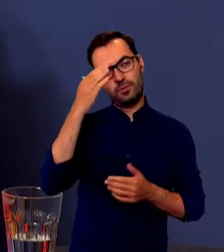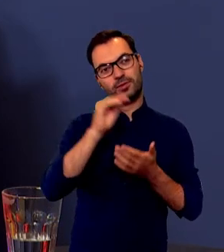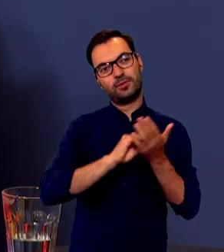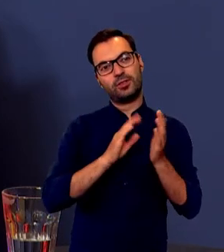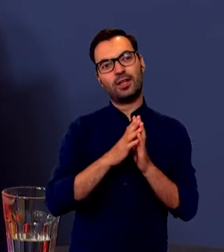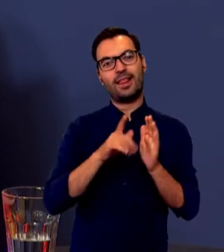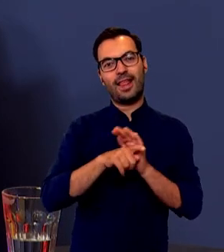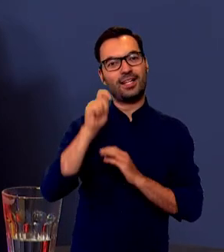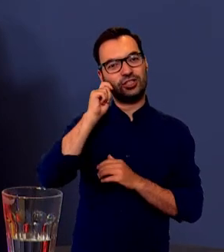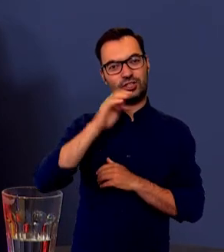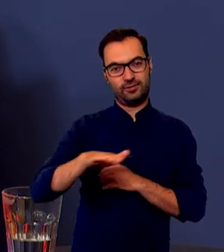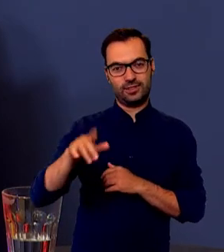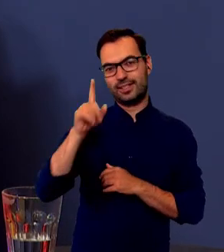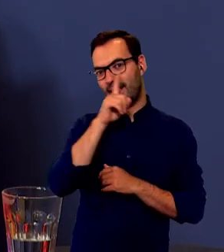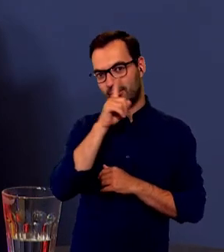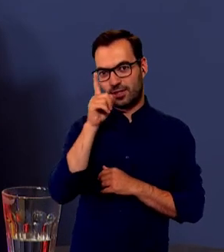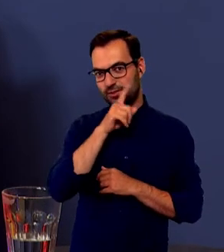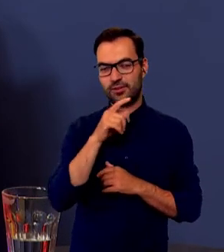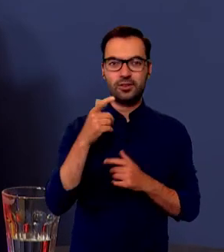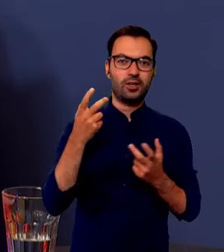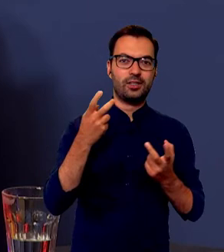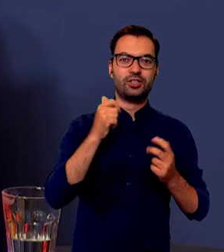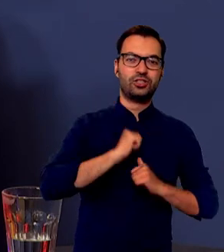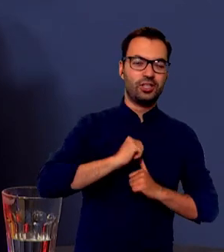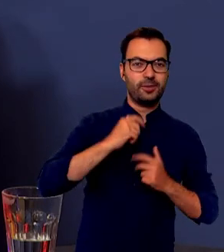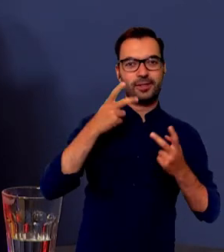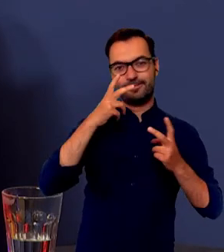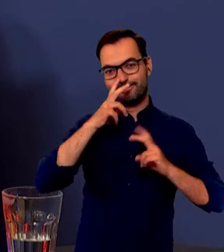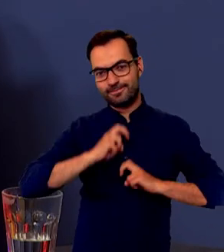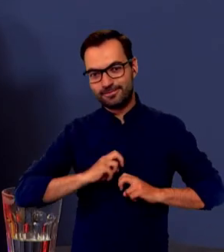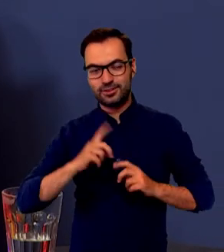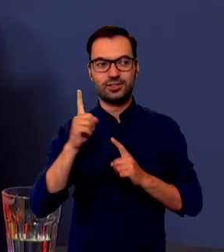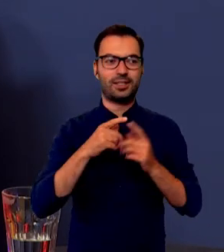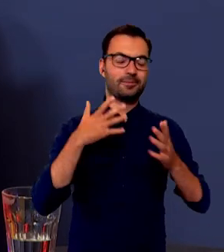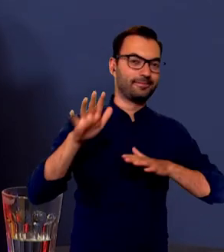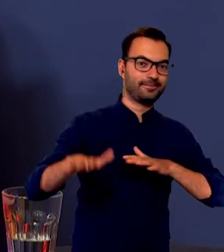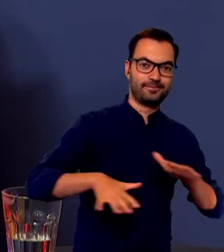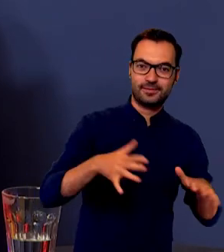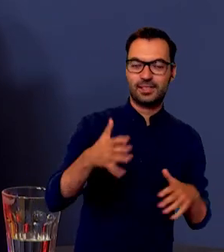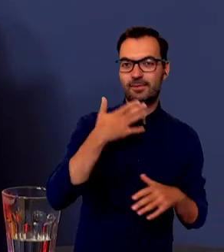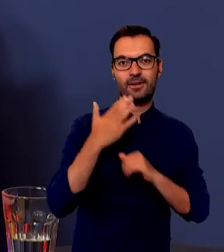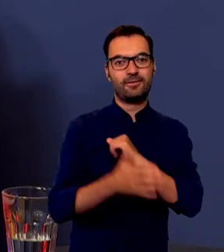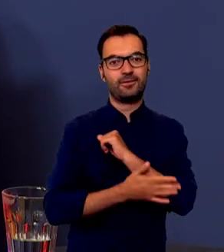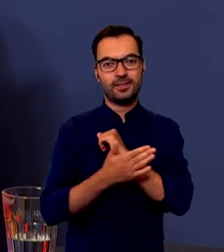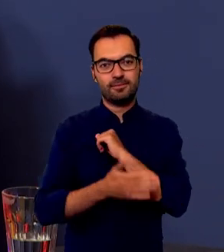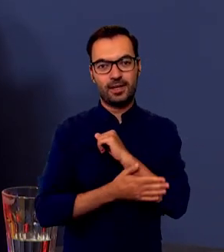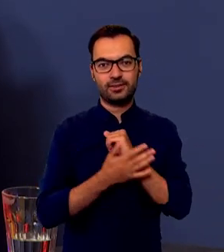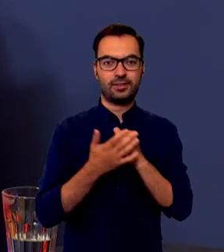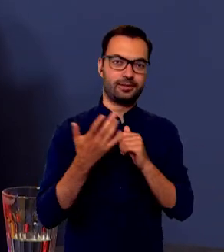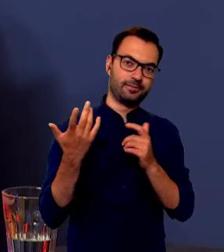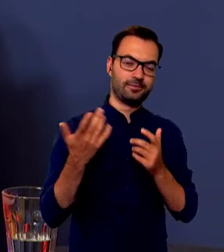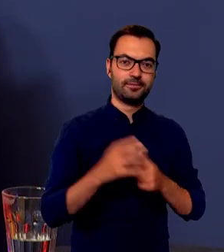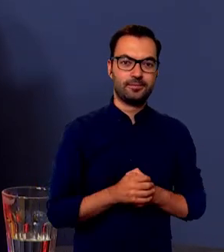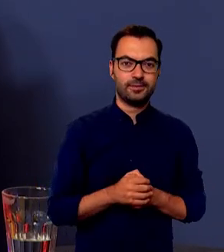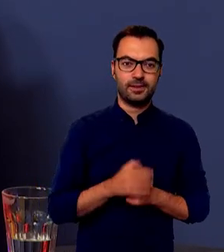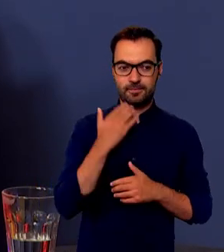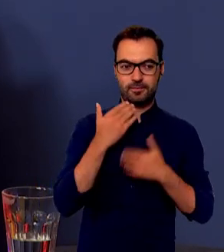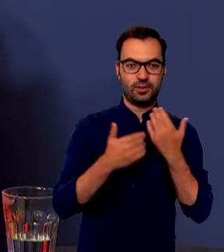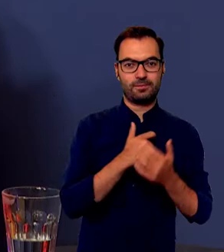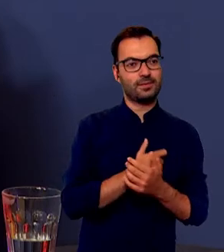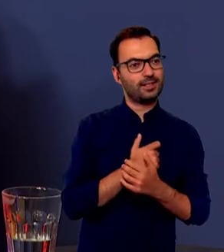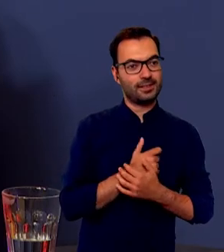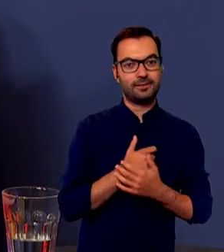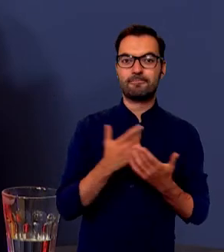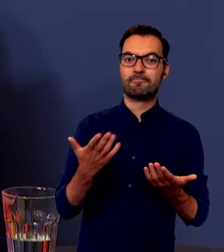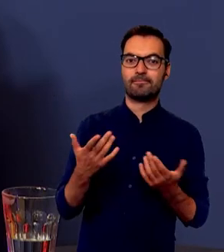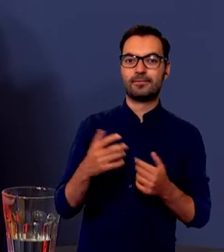dla dziewczynek, nastolatek, które szukają siebie, czasami gubią drogę, bo nie mają wsparcia od swoich bliskich? Pozdrawiam